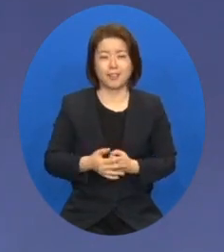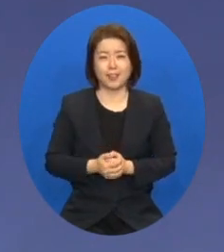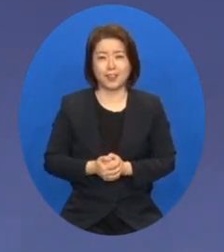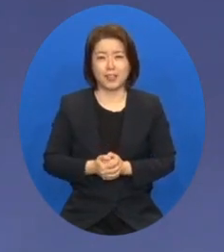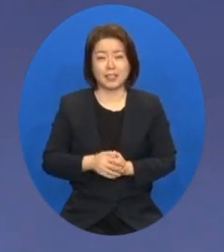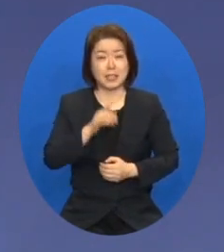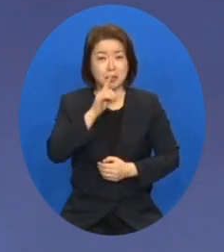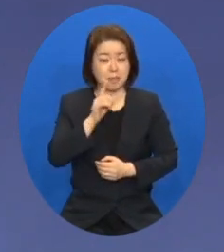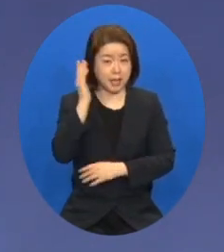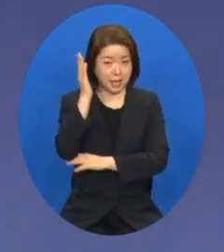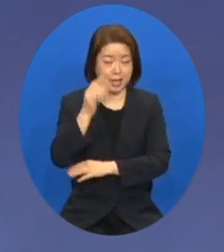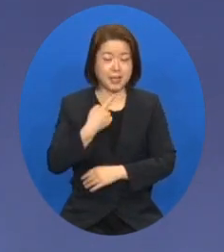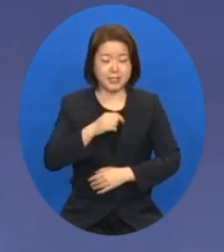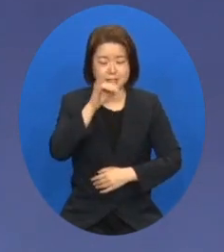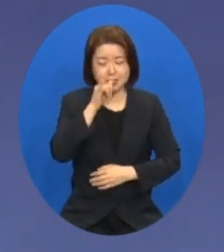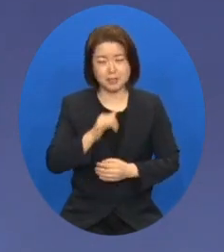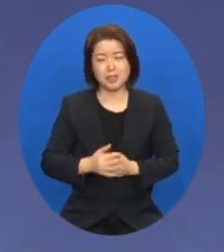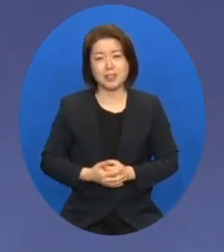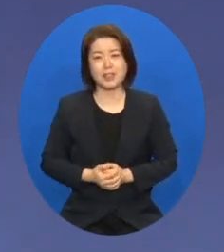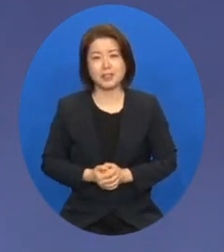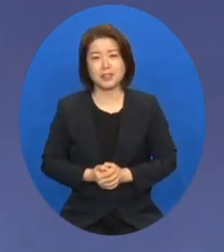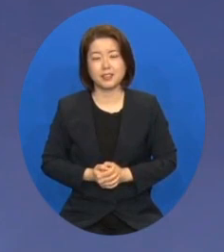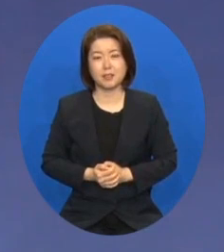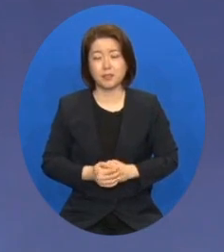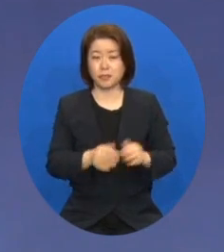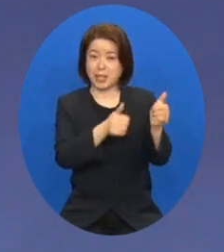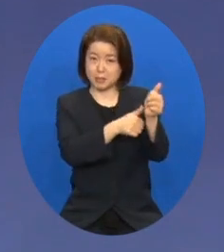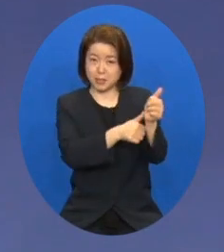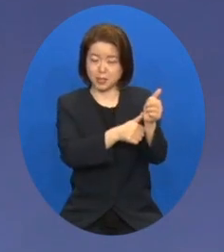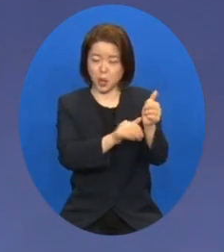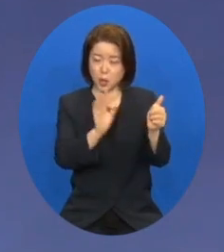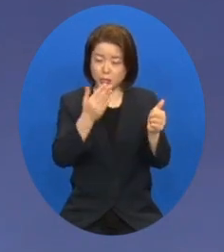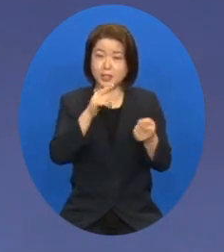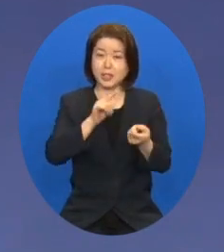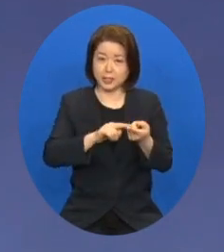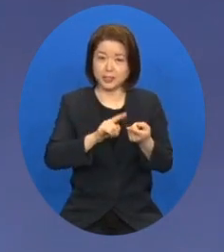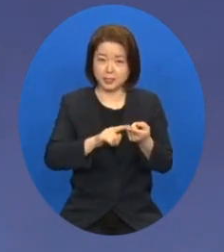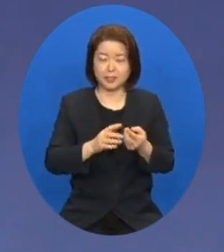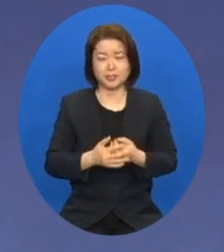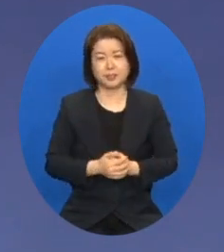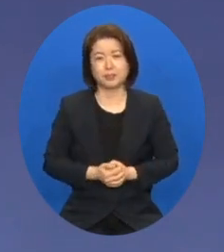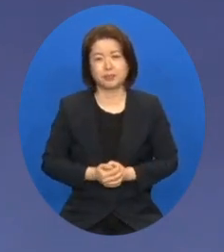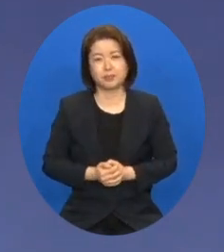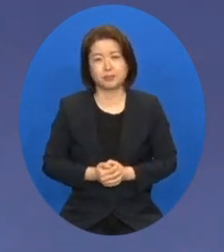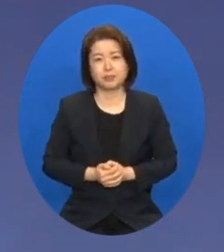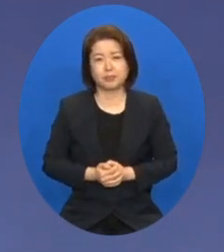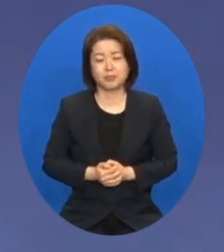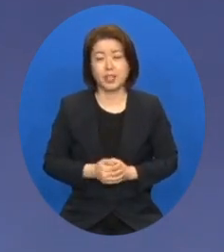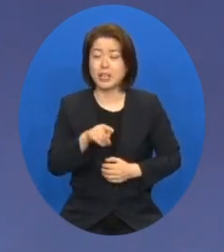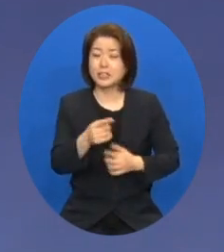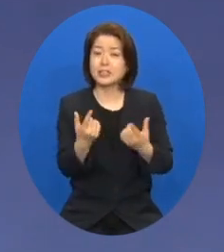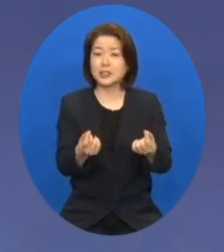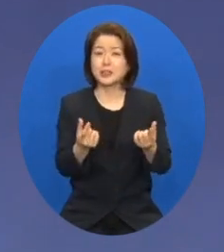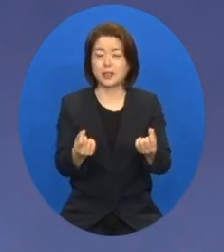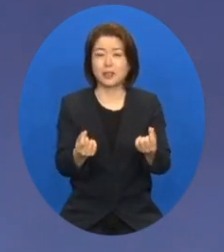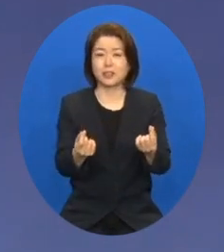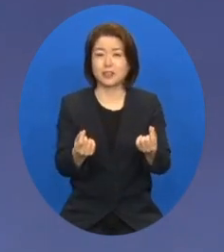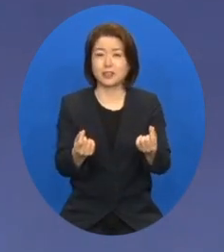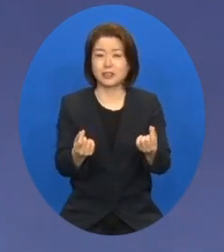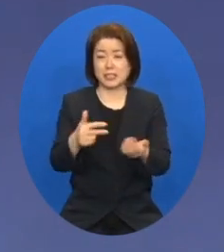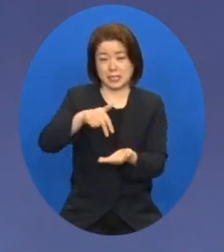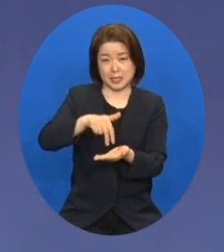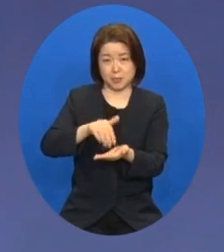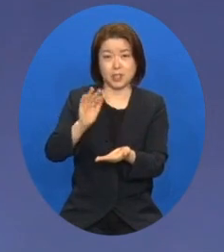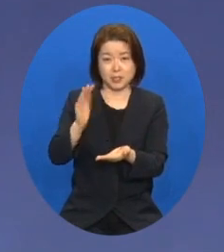말을 하는 것을 들었습니다 비서가 된다는 것은 그와 같은 그런